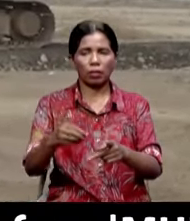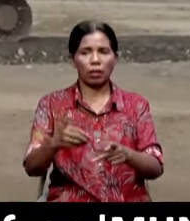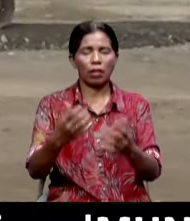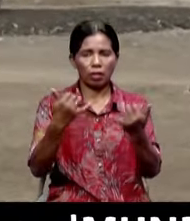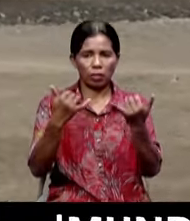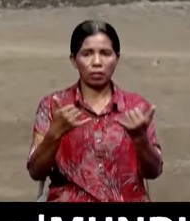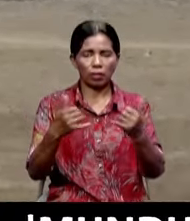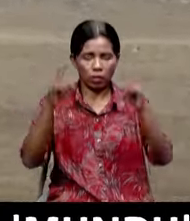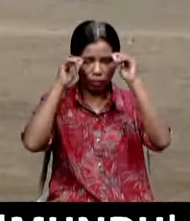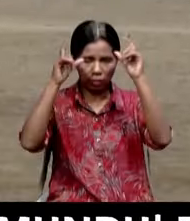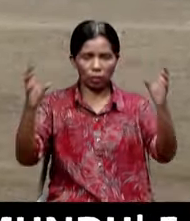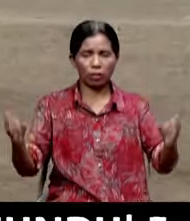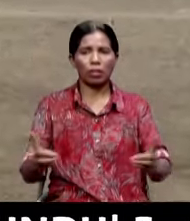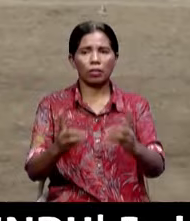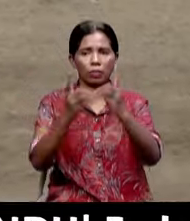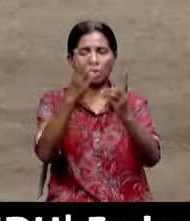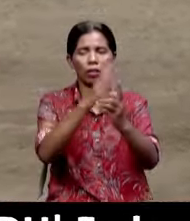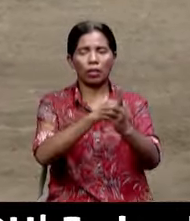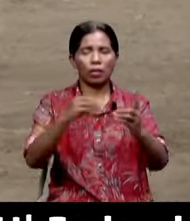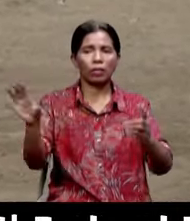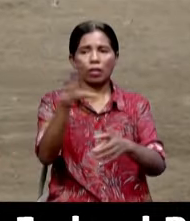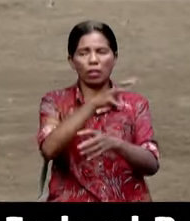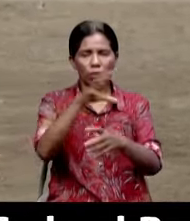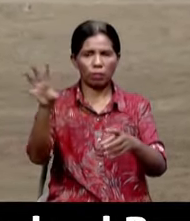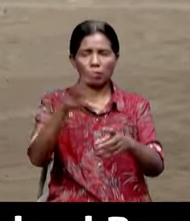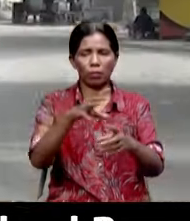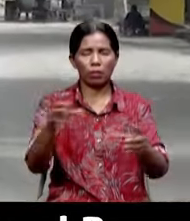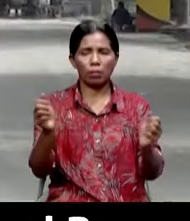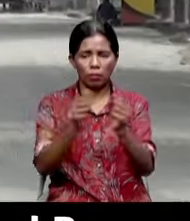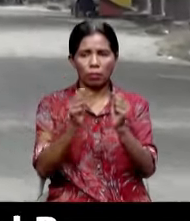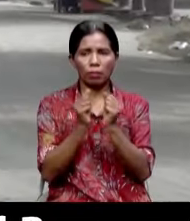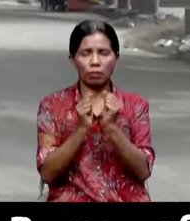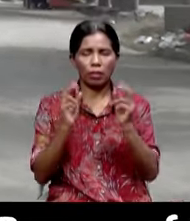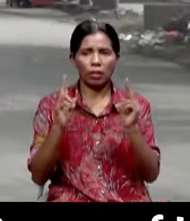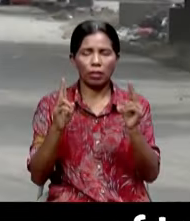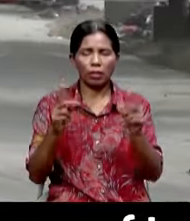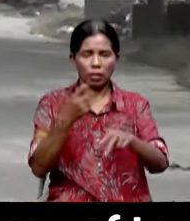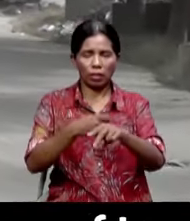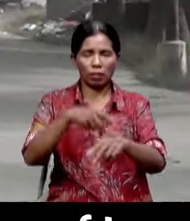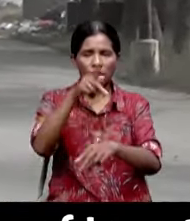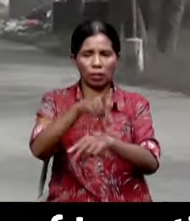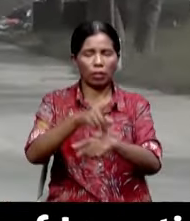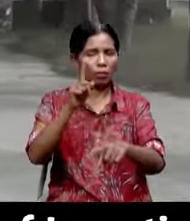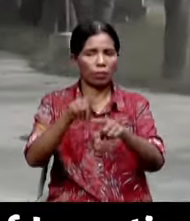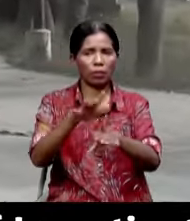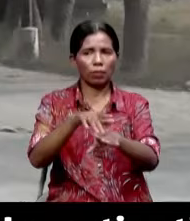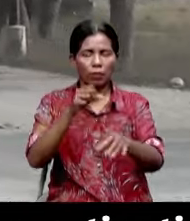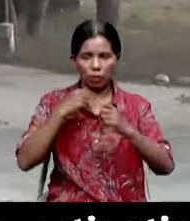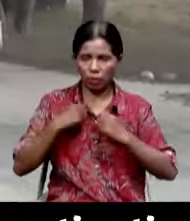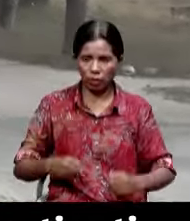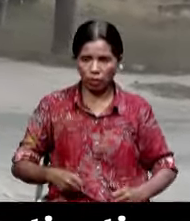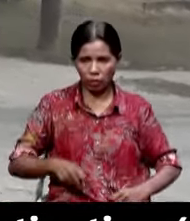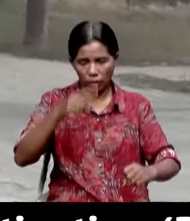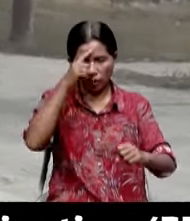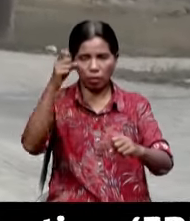dadaun ne Timor-Leste enfrenta hela anesan anin bot acompanha ho malirin e a tempo kalan nune label afeta ba condição Saudi